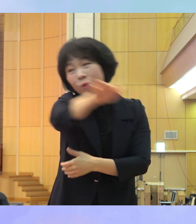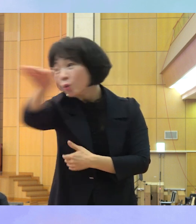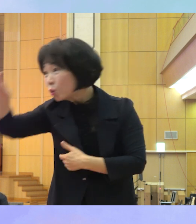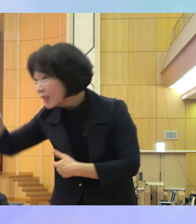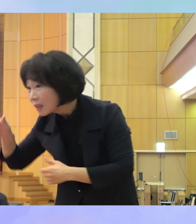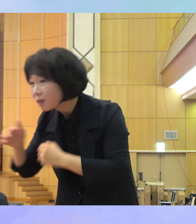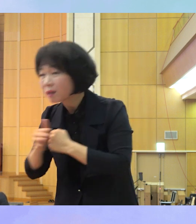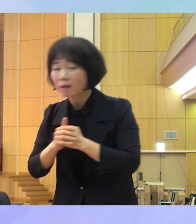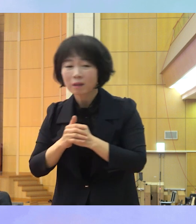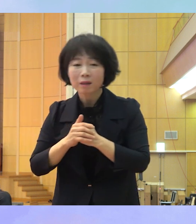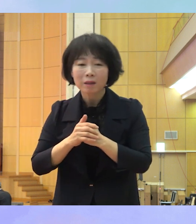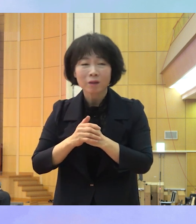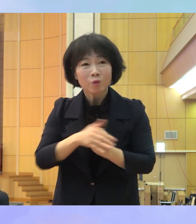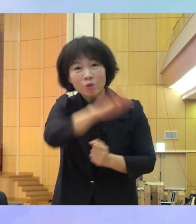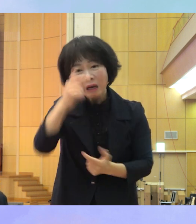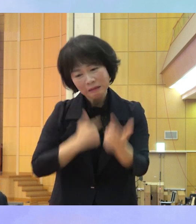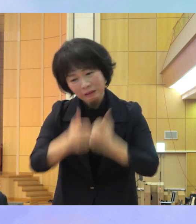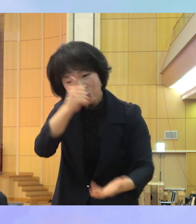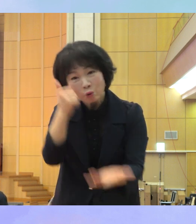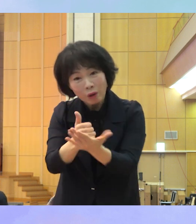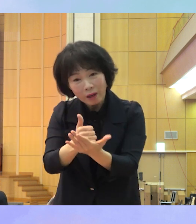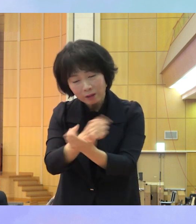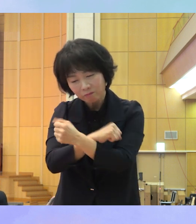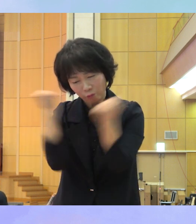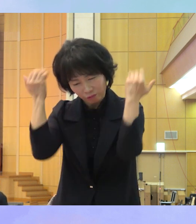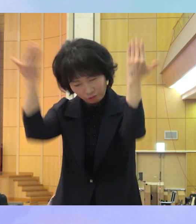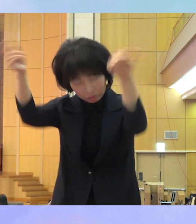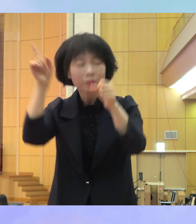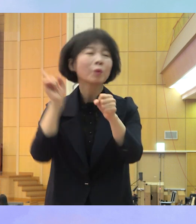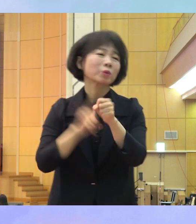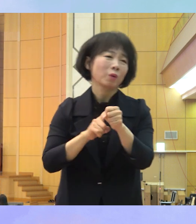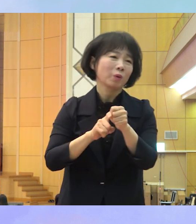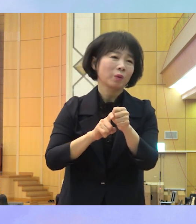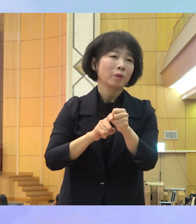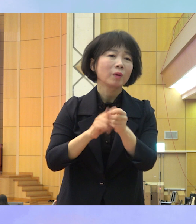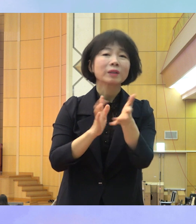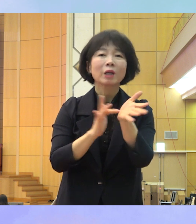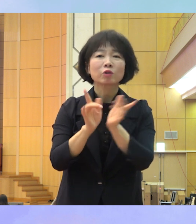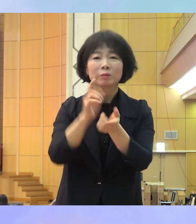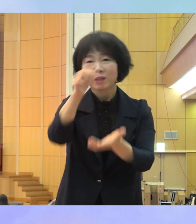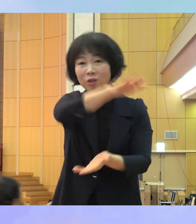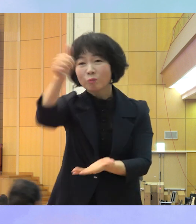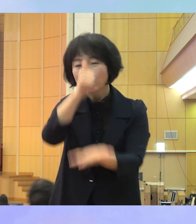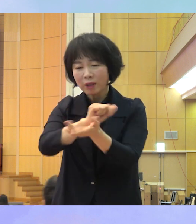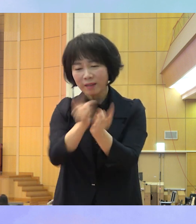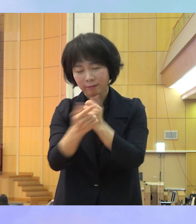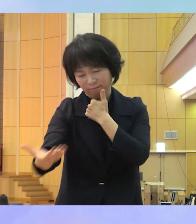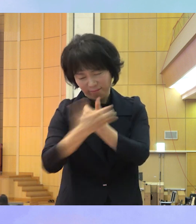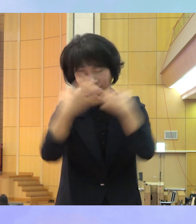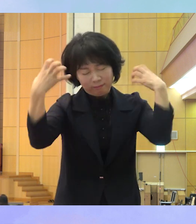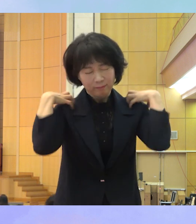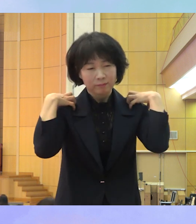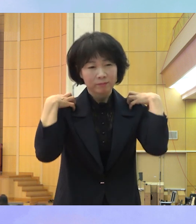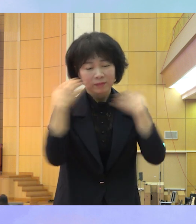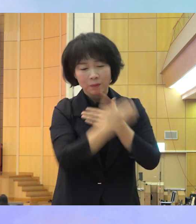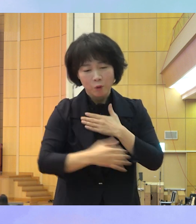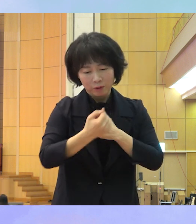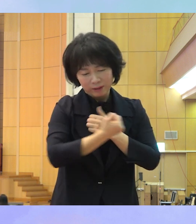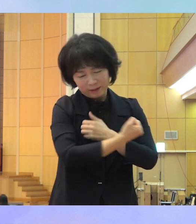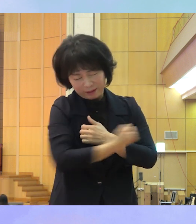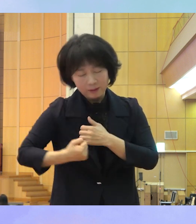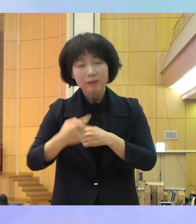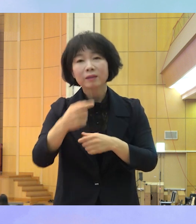우리를 지은 죄를 사하시려고 십자가에 못 박히시고 생사를